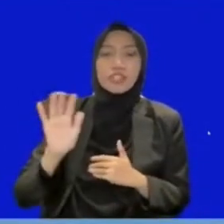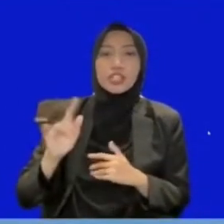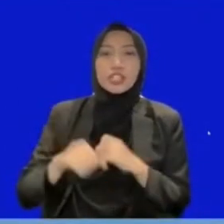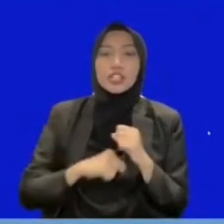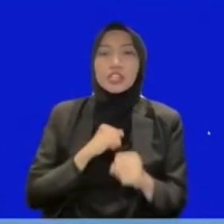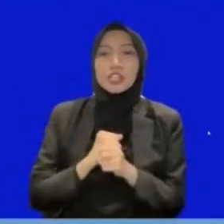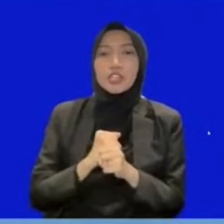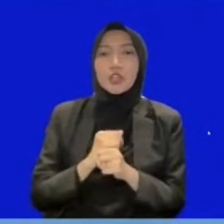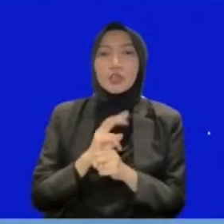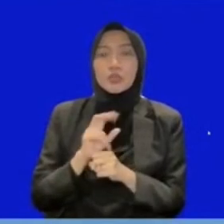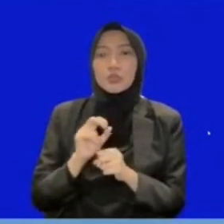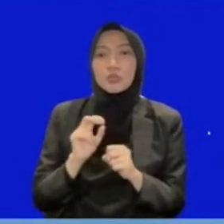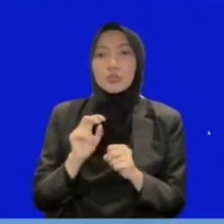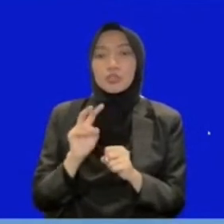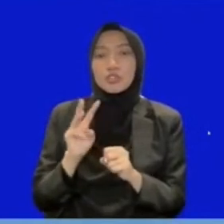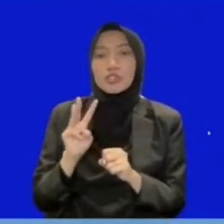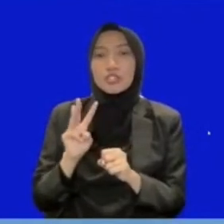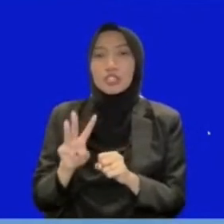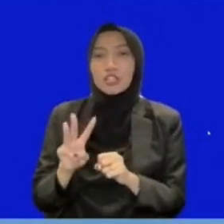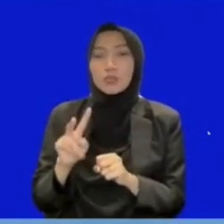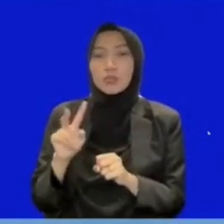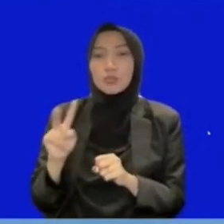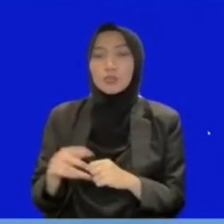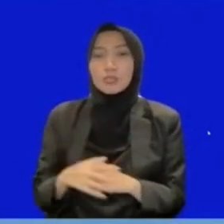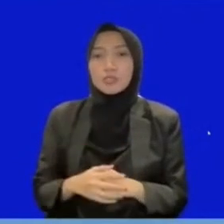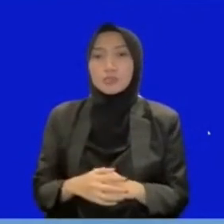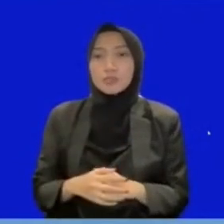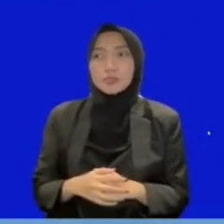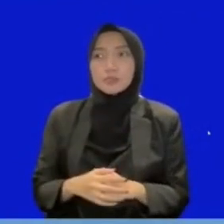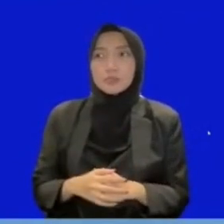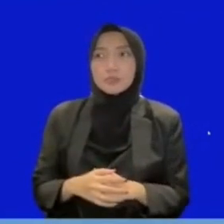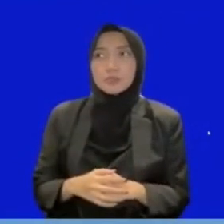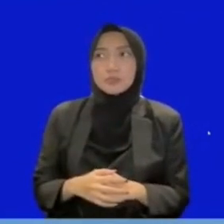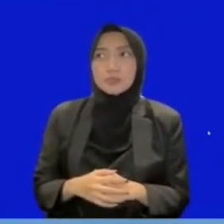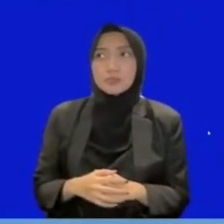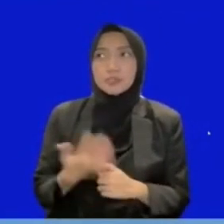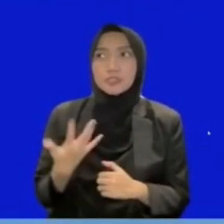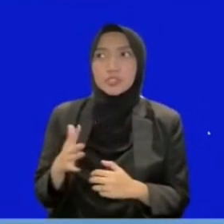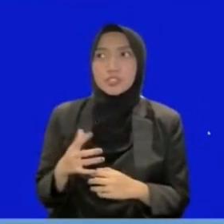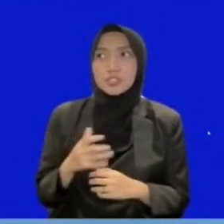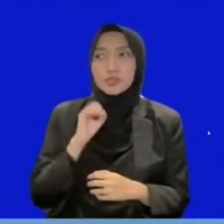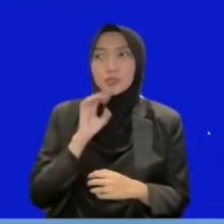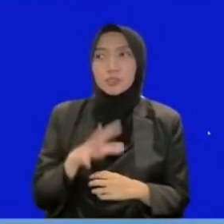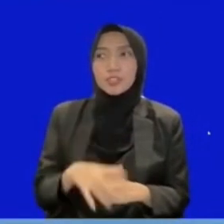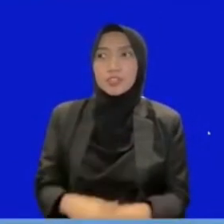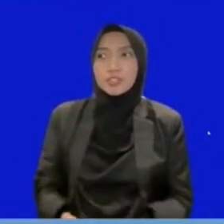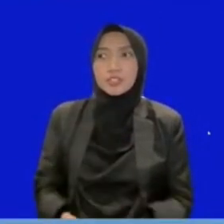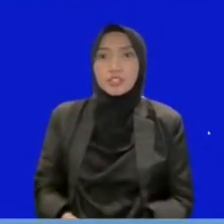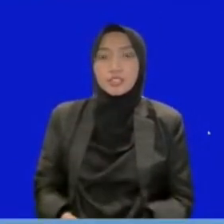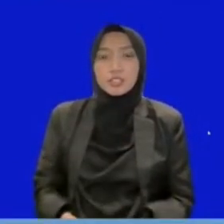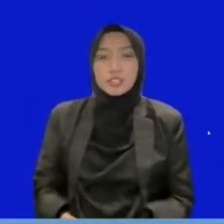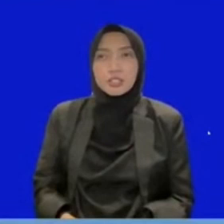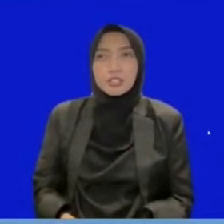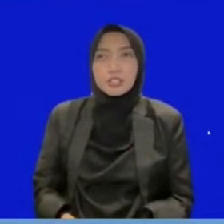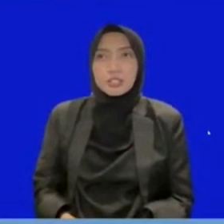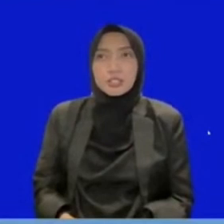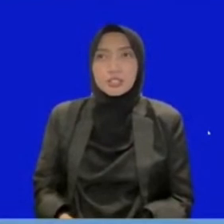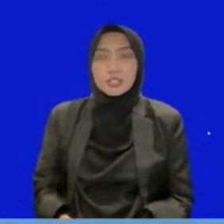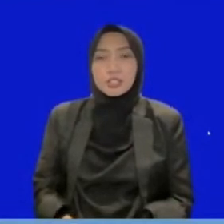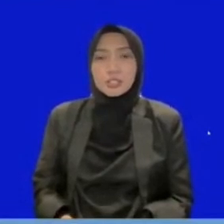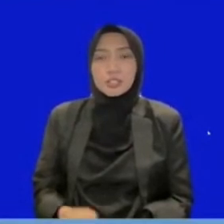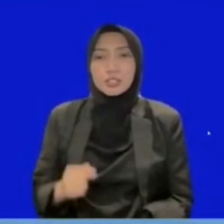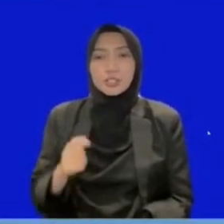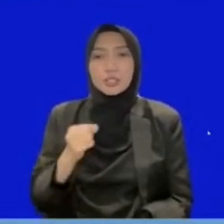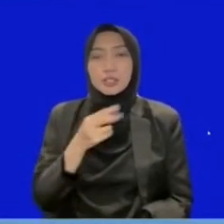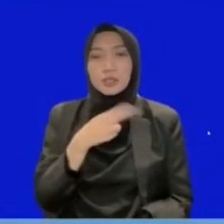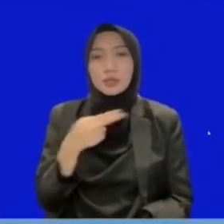tahun 2032. Tuh. Kemudian tadi juga sudah sempat disebutkan di 2018 ini